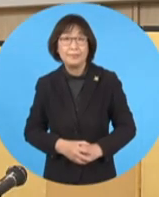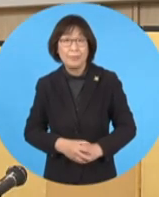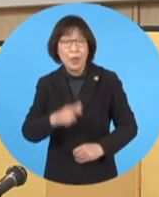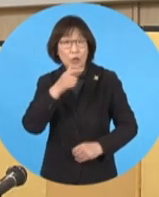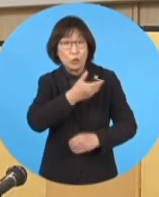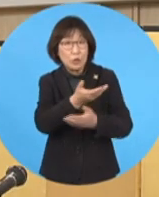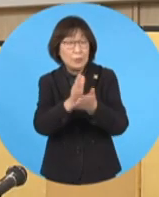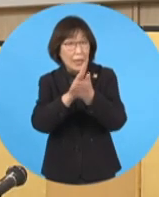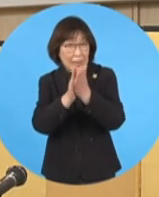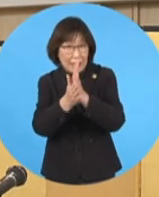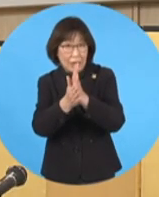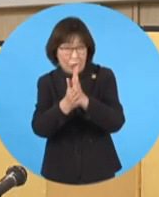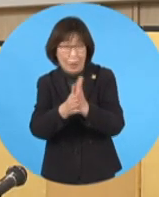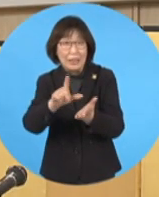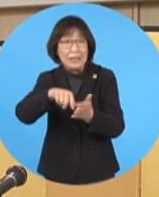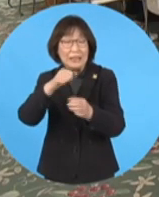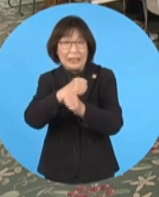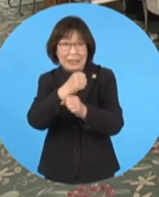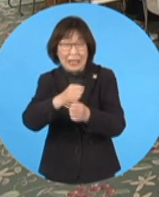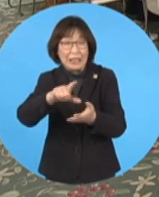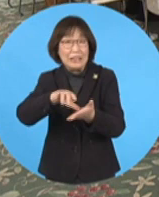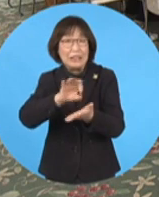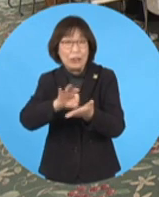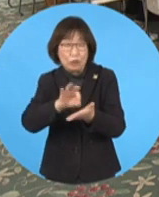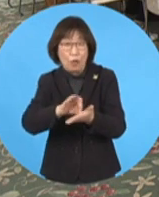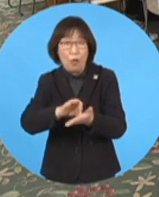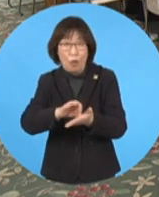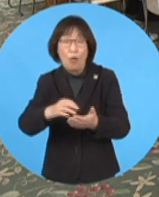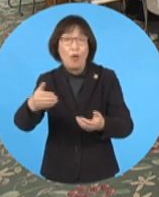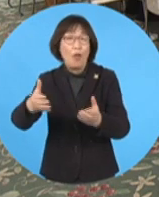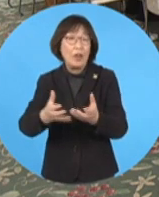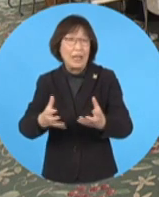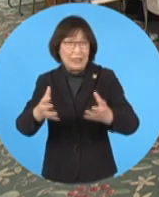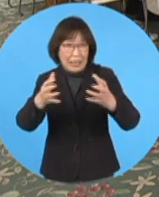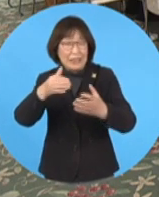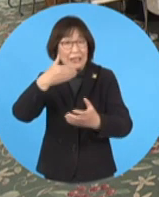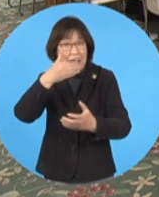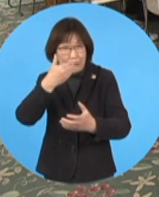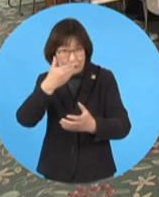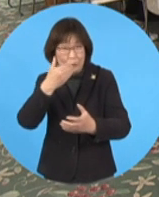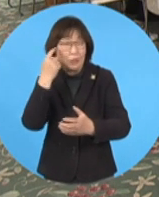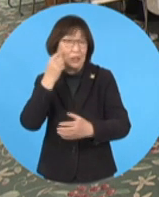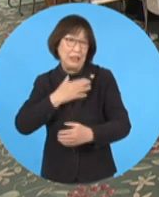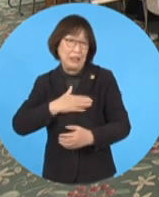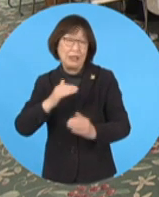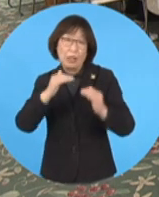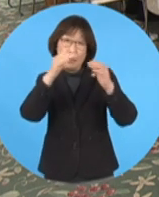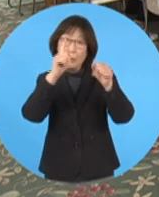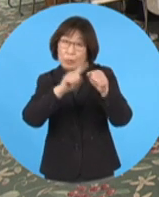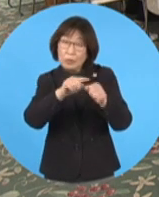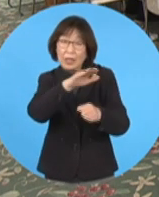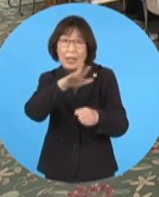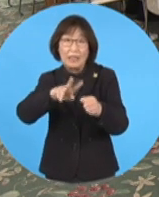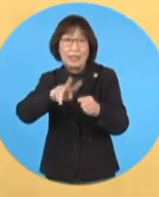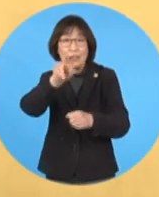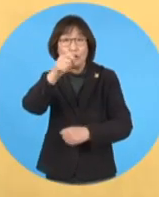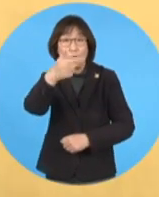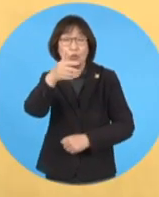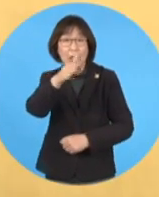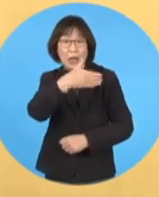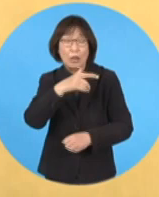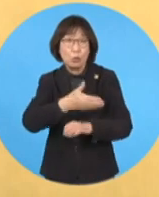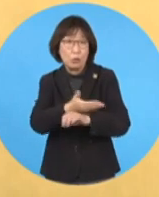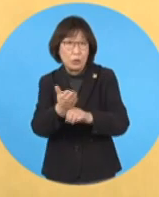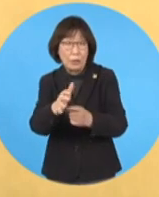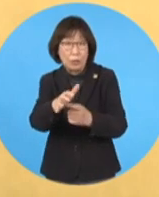徳島県では地産地消と野菜摂取の意識を高めてもらおうと、平成26年から徳島の農産物を使